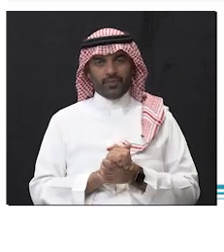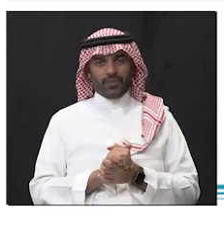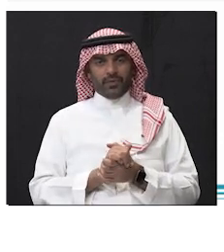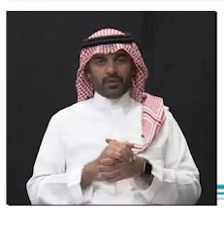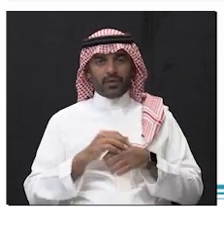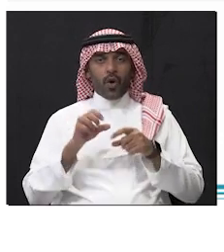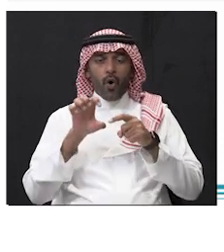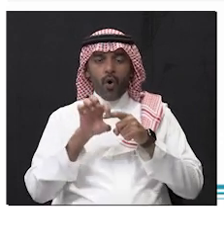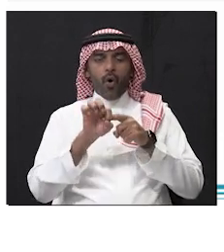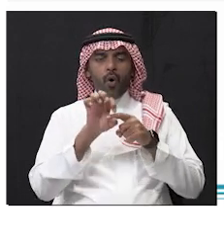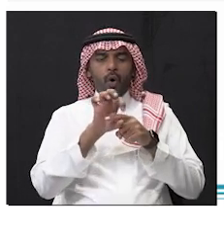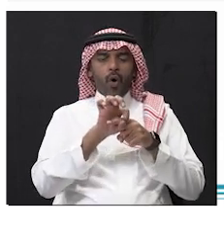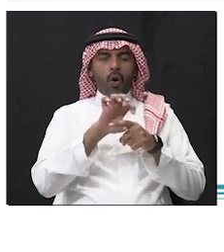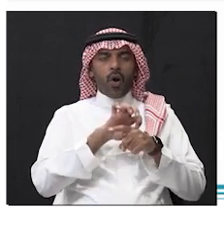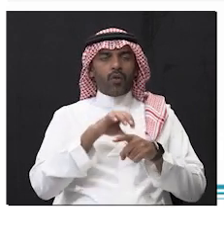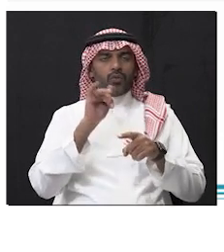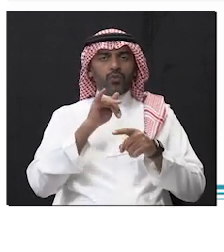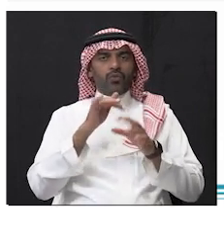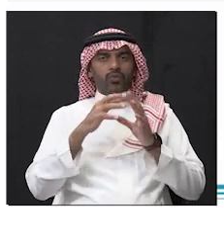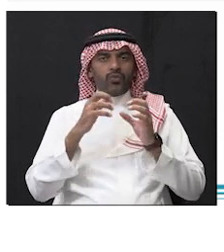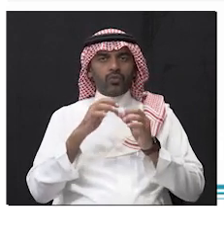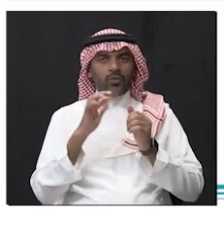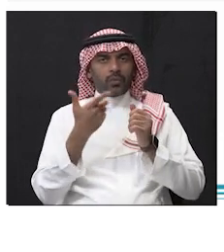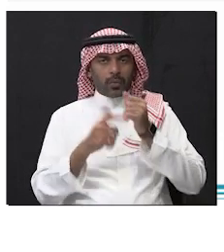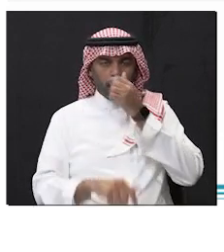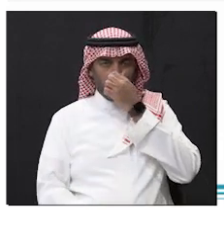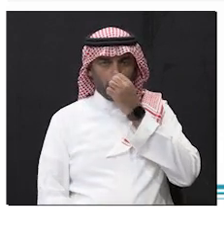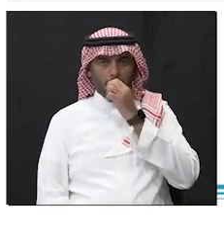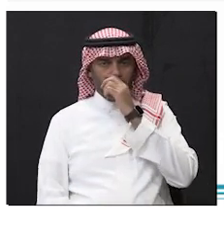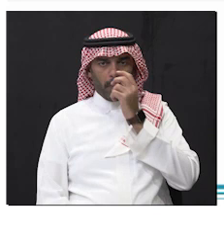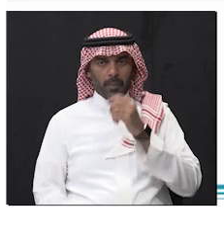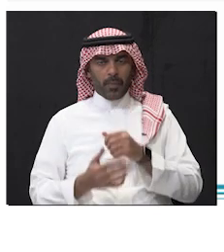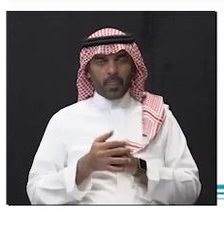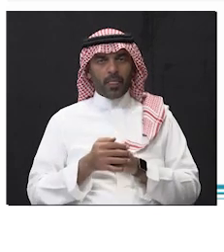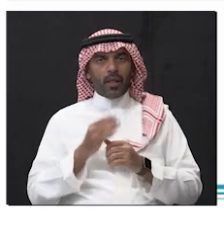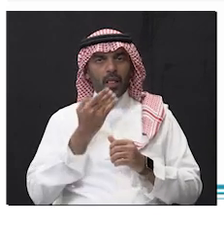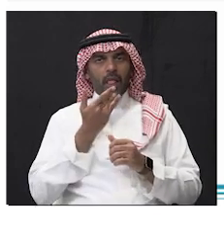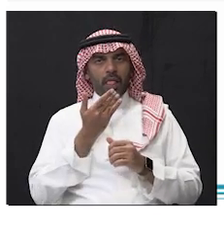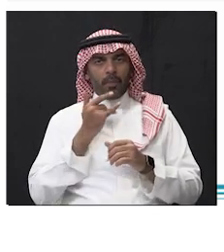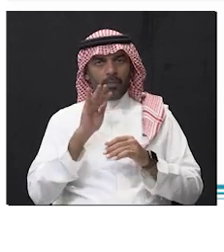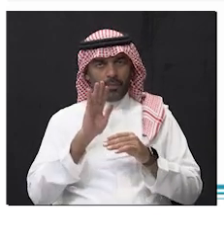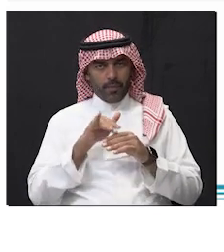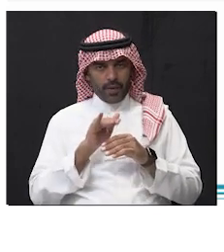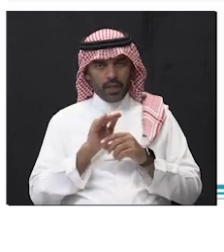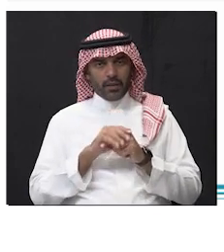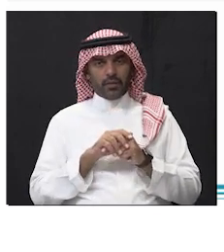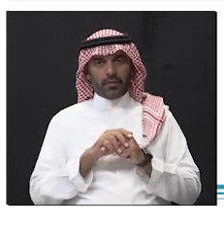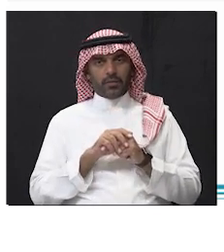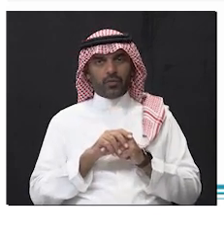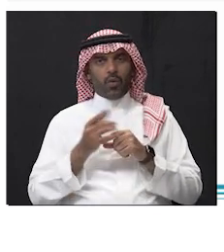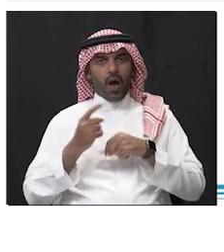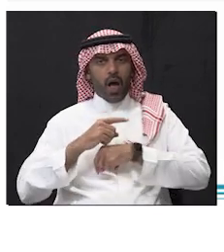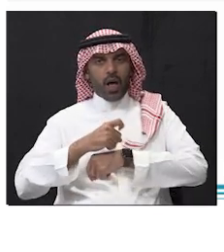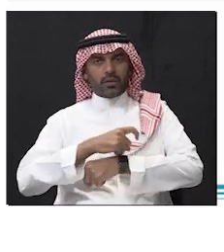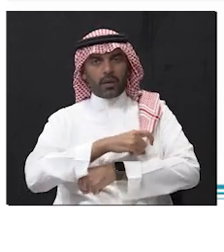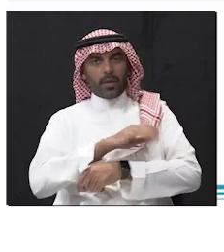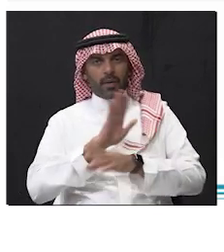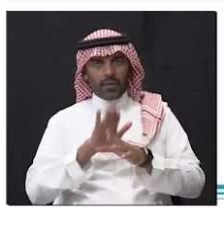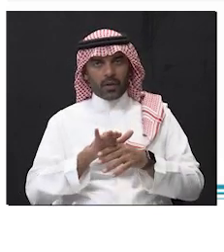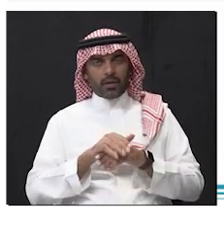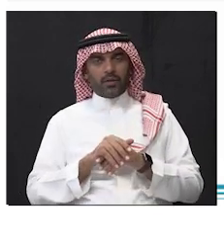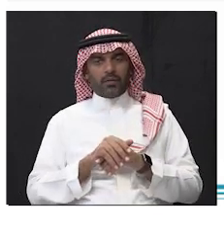حلقة؟ كل حلقة تتكون من، أحسنتم، أوعية دموية وخلايا